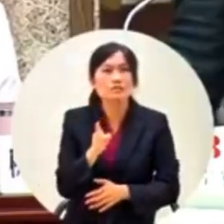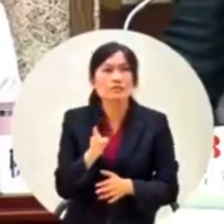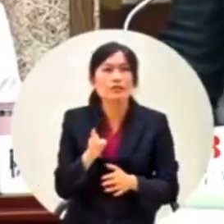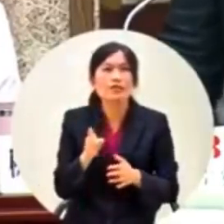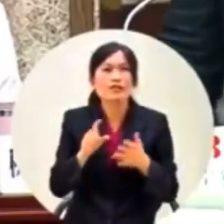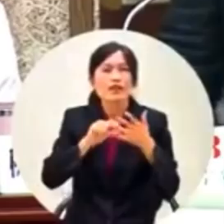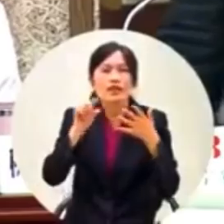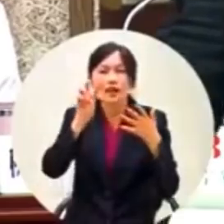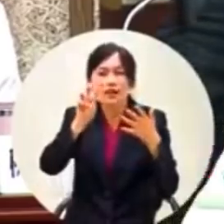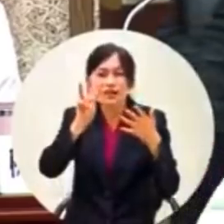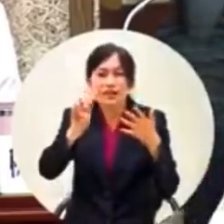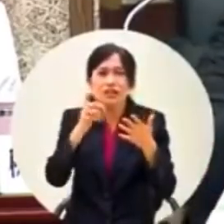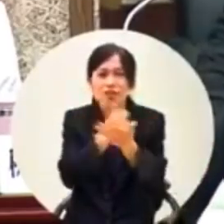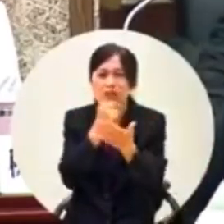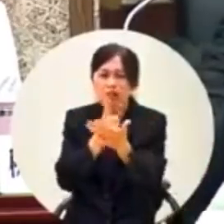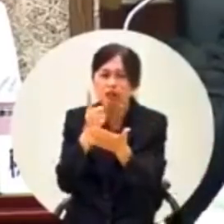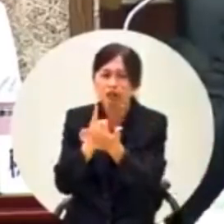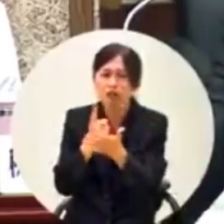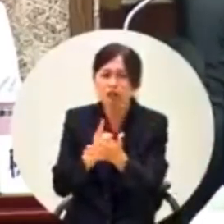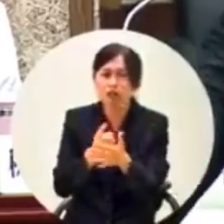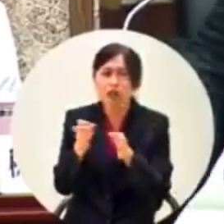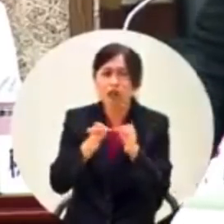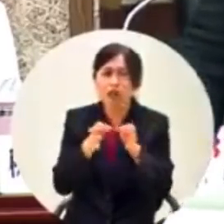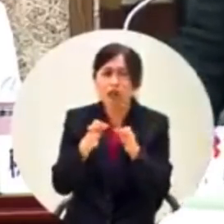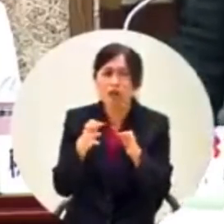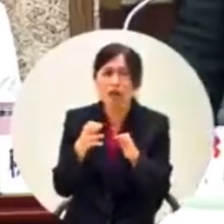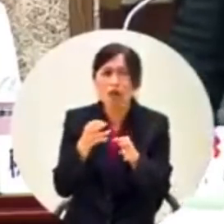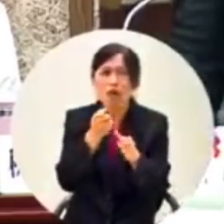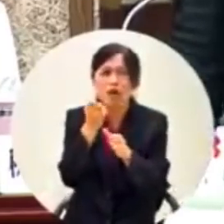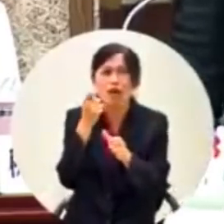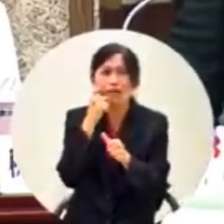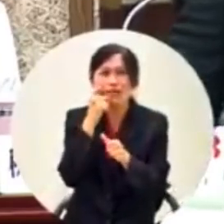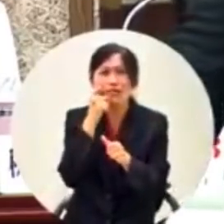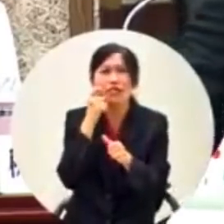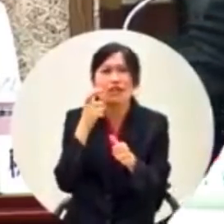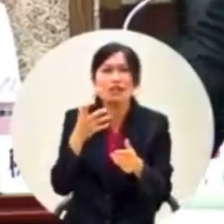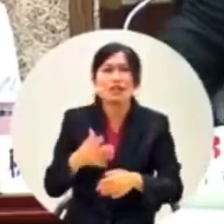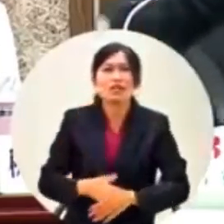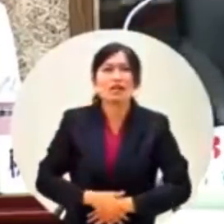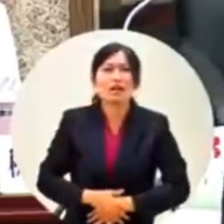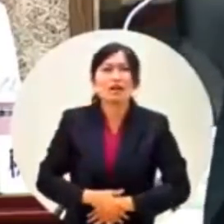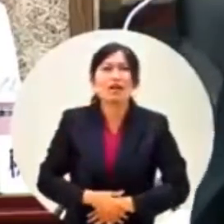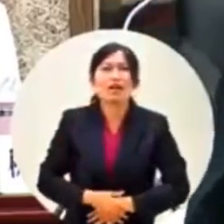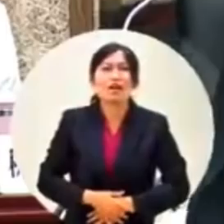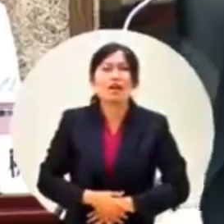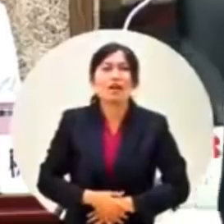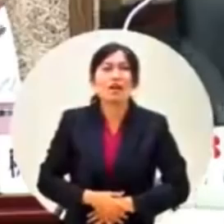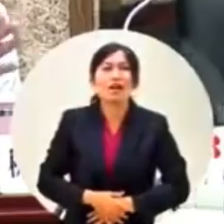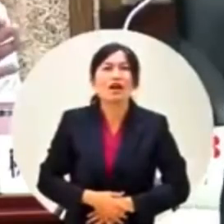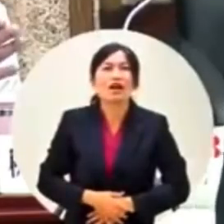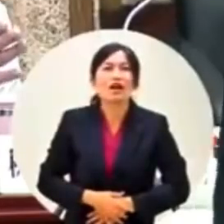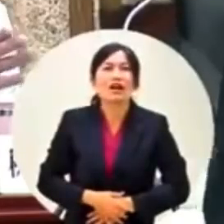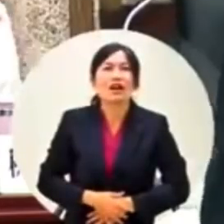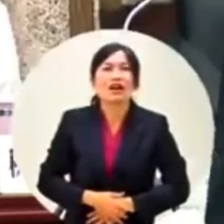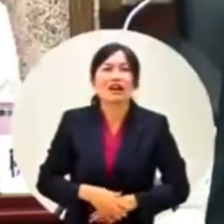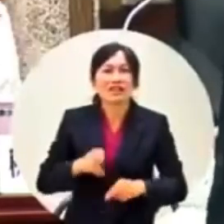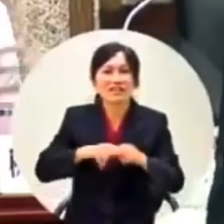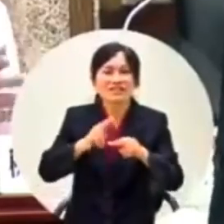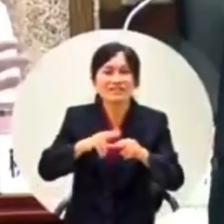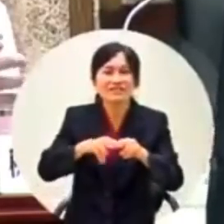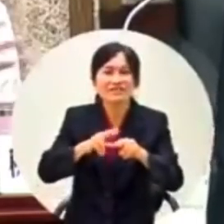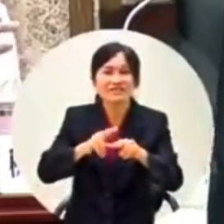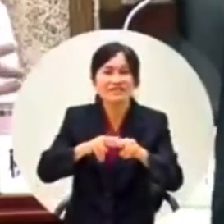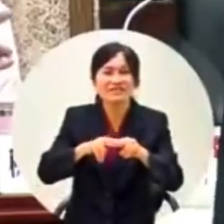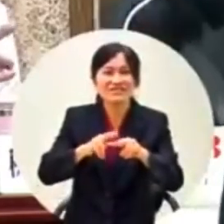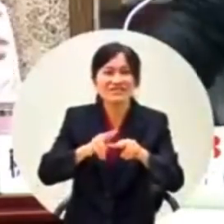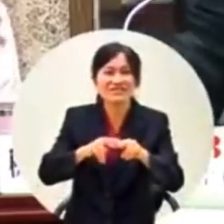33条，每家个案的营业额，我无法度实际掌握。 局长，小姐吼，我无为难你吼，小姐。 啊，唔是为难，我向你报告，就是讲保